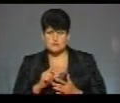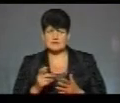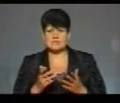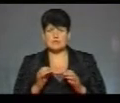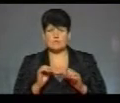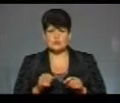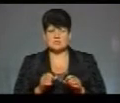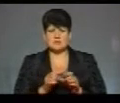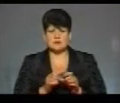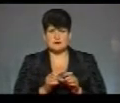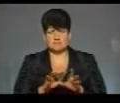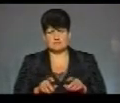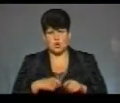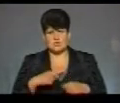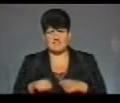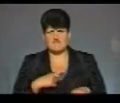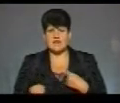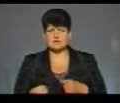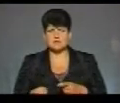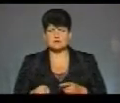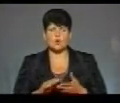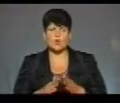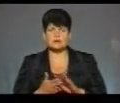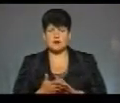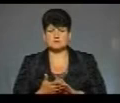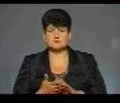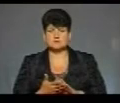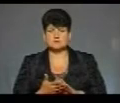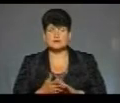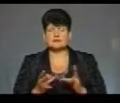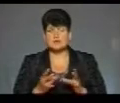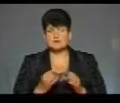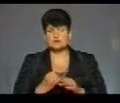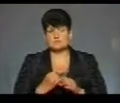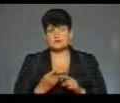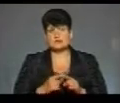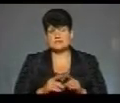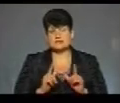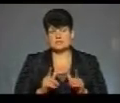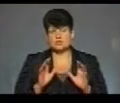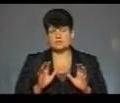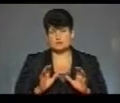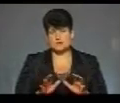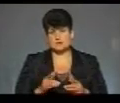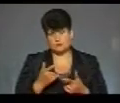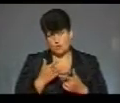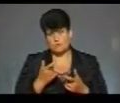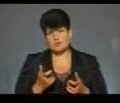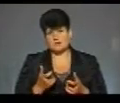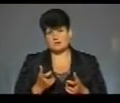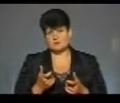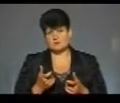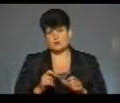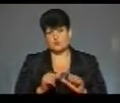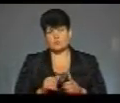можна розірвати той контракт без наслідків для військовозобов'язаних. Тільки треба зробити в межах законодавства, завчасно попередивши і оформивши